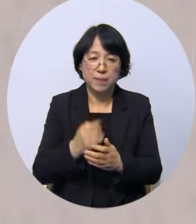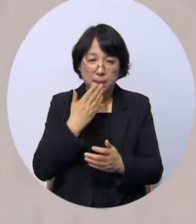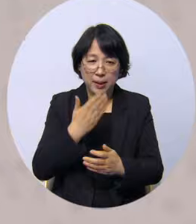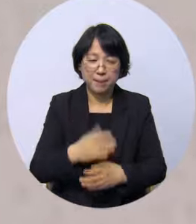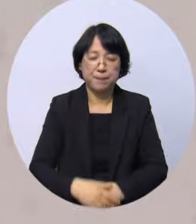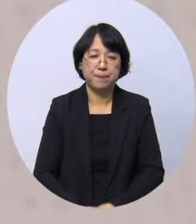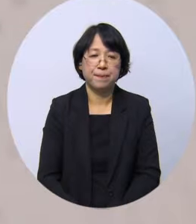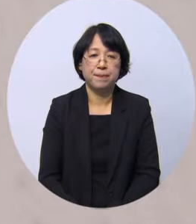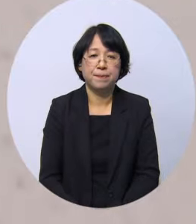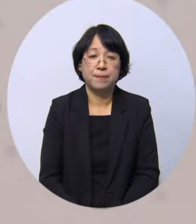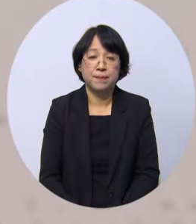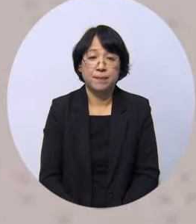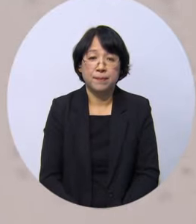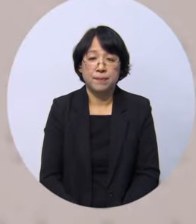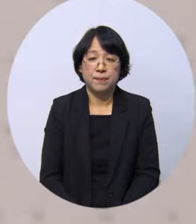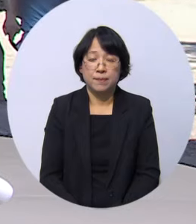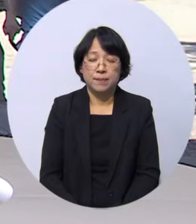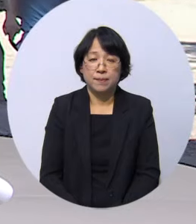박지선